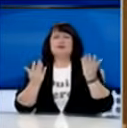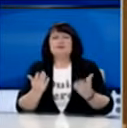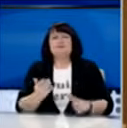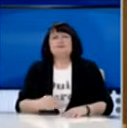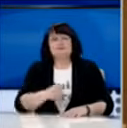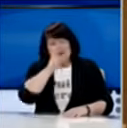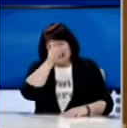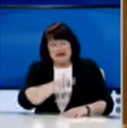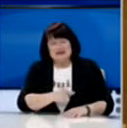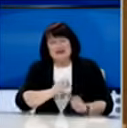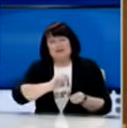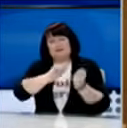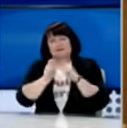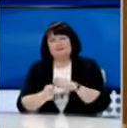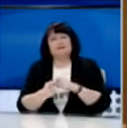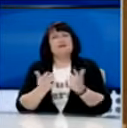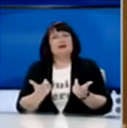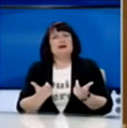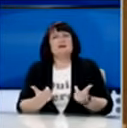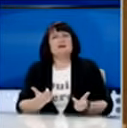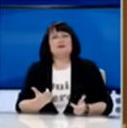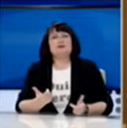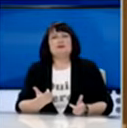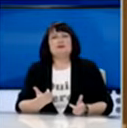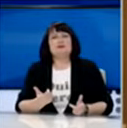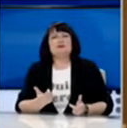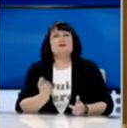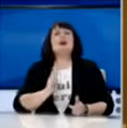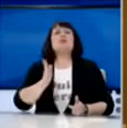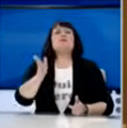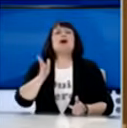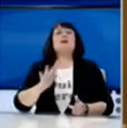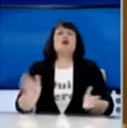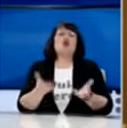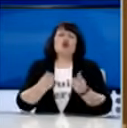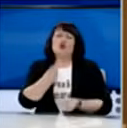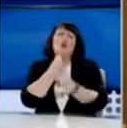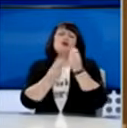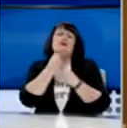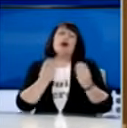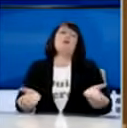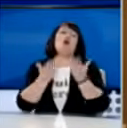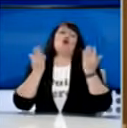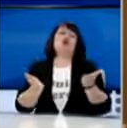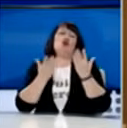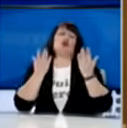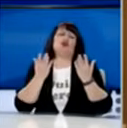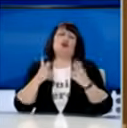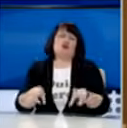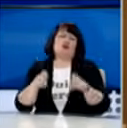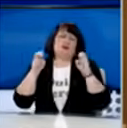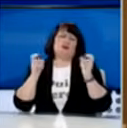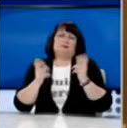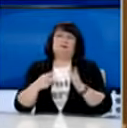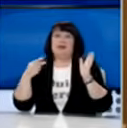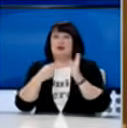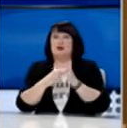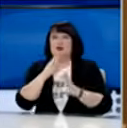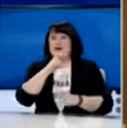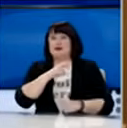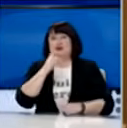έχετε μετατρέψει στο πάμε κι όσα φάμε. Διότι το